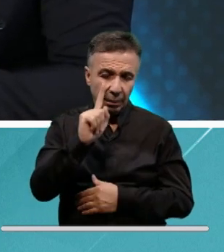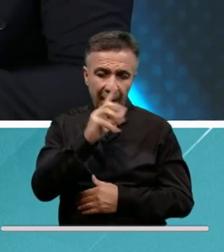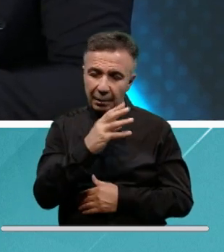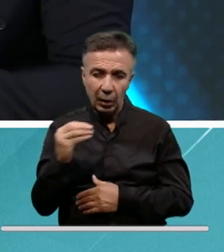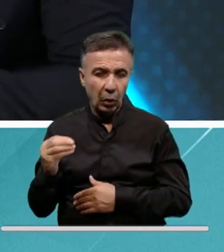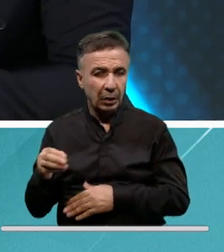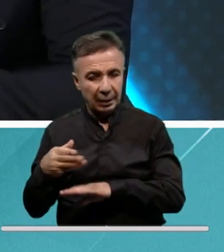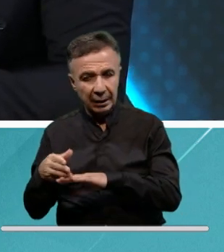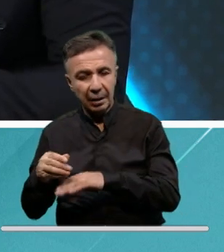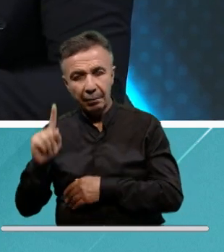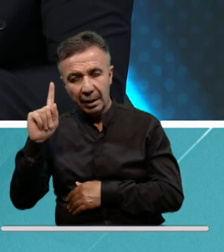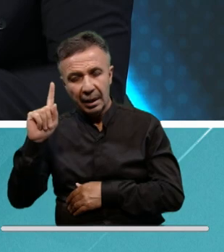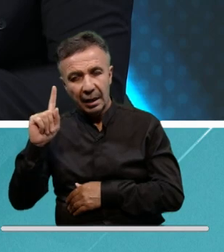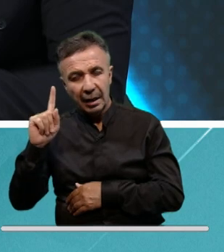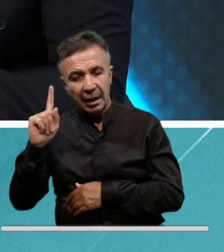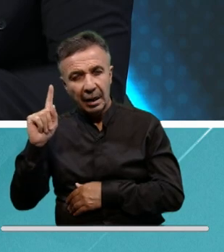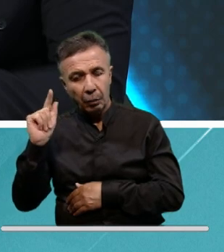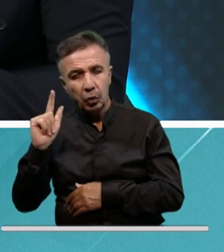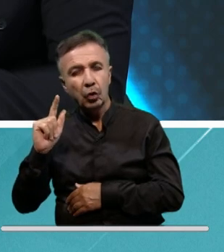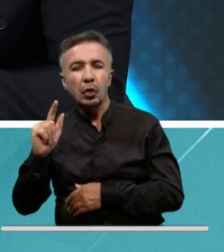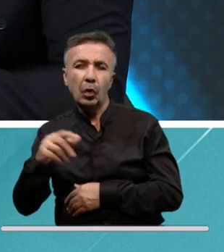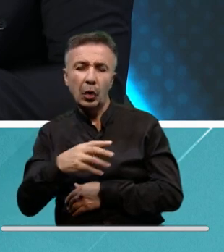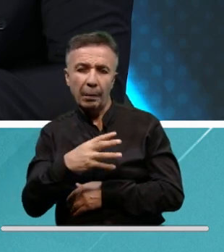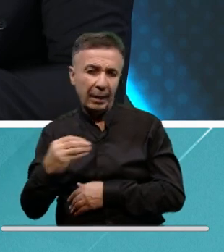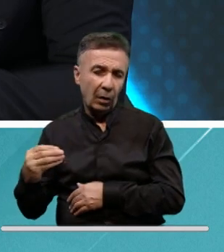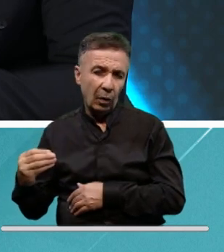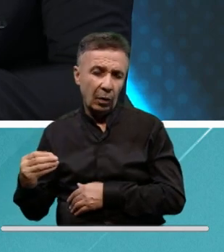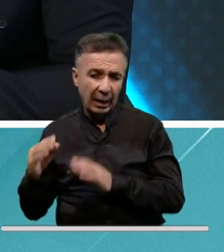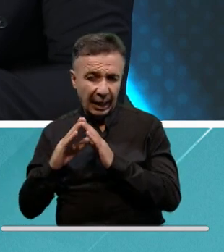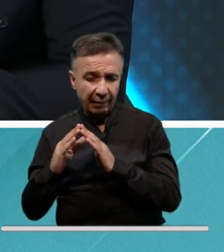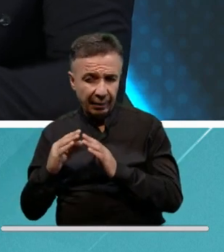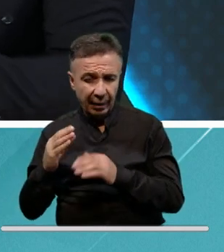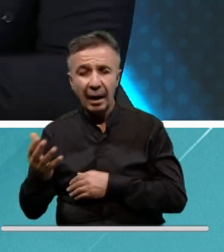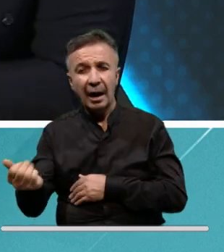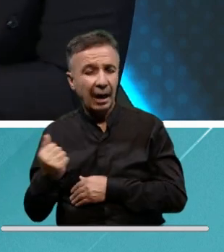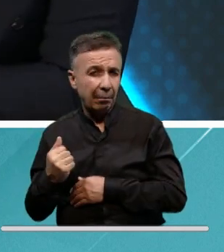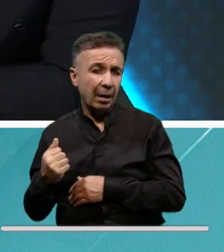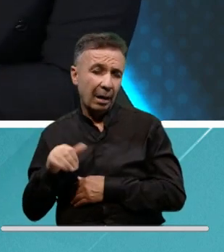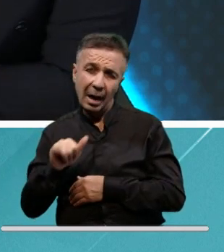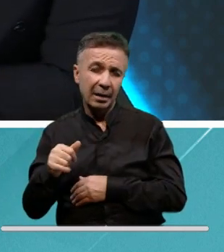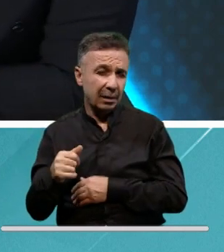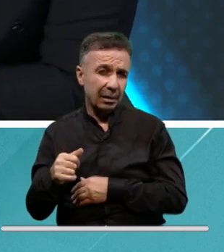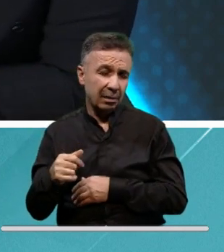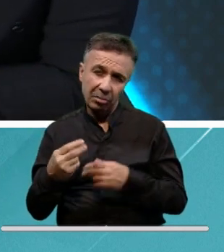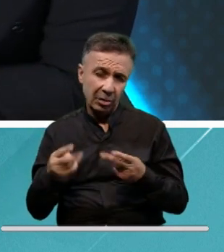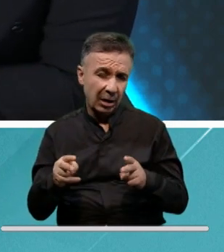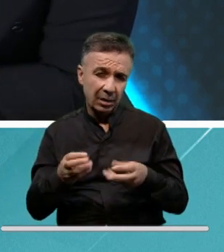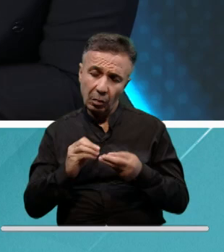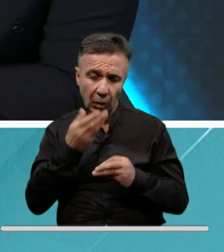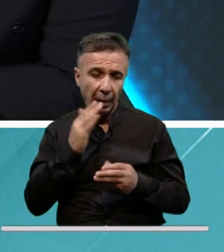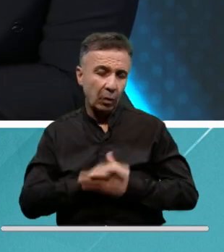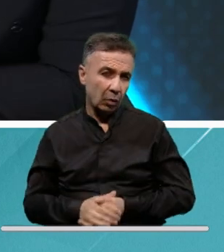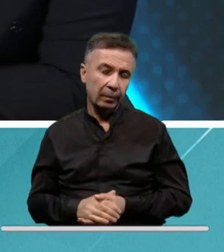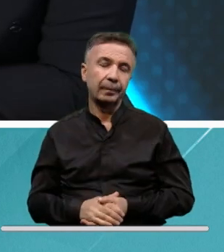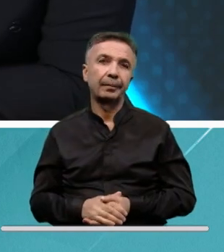taksitli 1,5 milyon şeklinde alma arasında bir fark bulunmamaktadır Çünkü burada mal satılıyor değil mi hocam burada bir tarafta